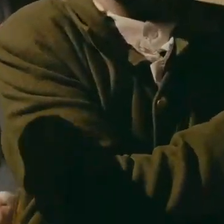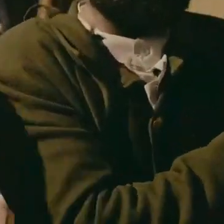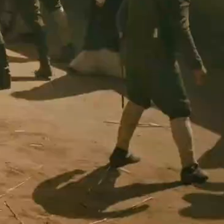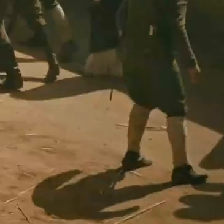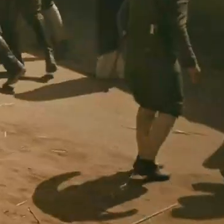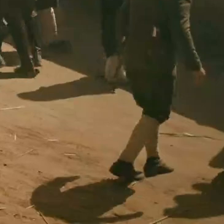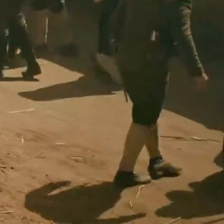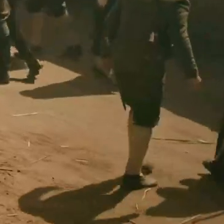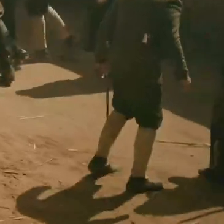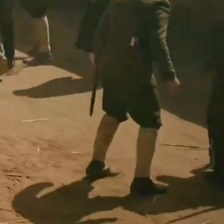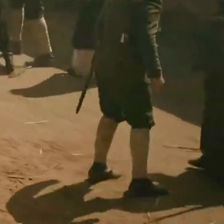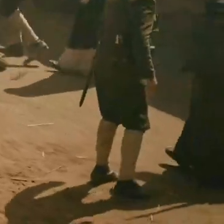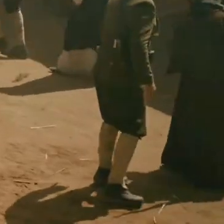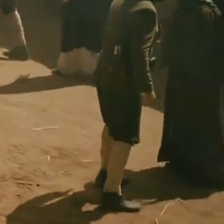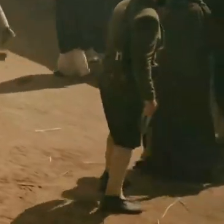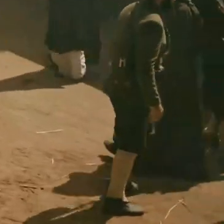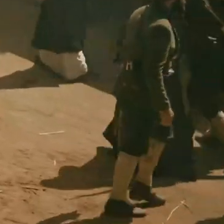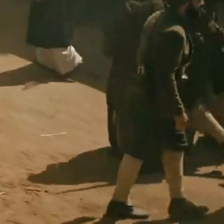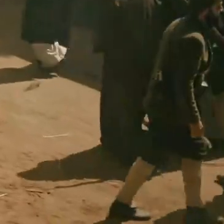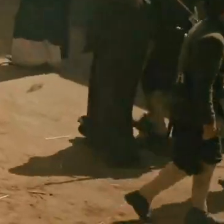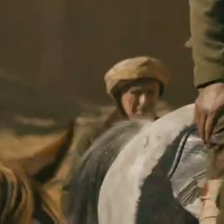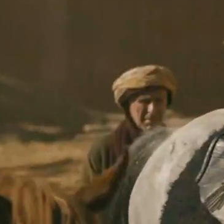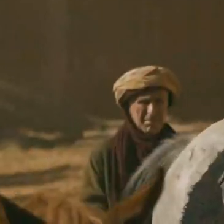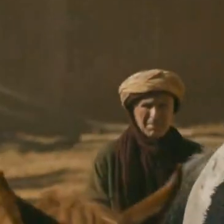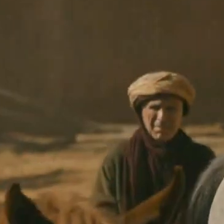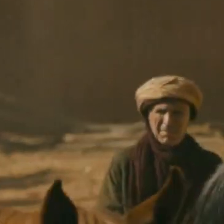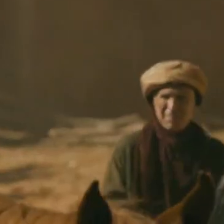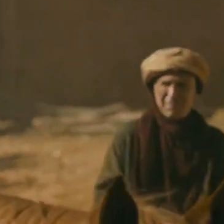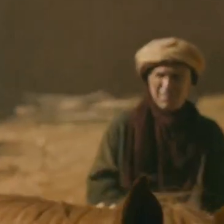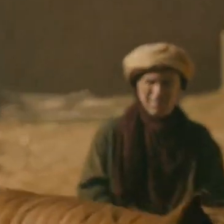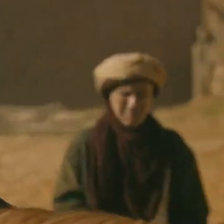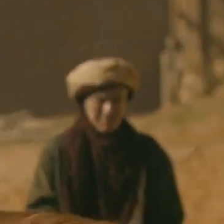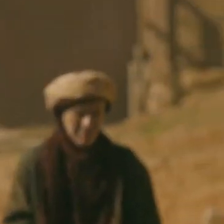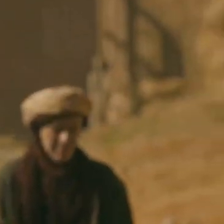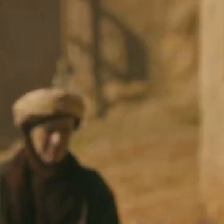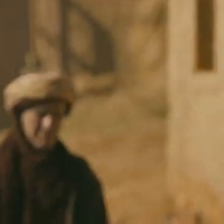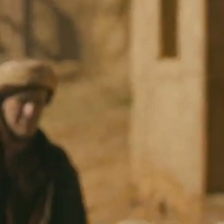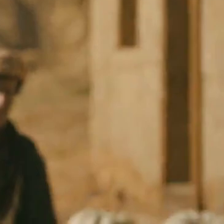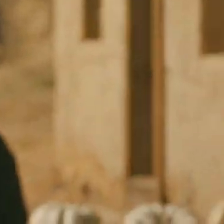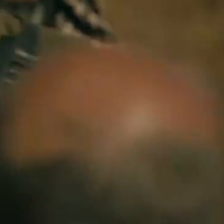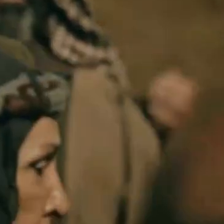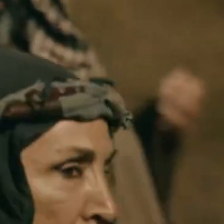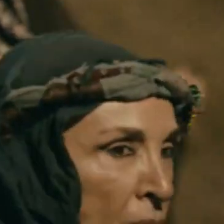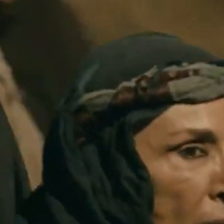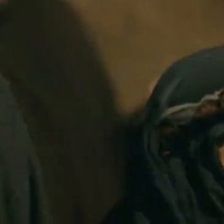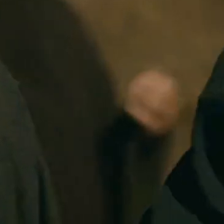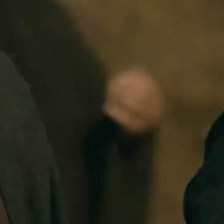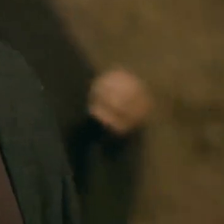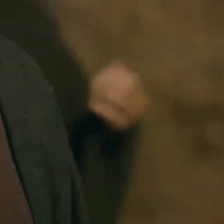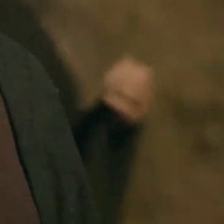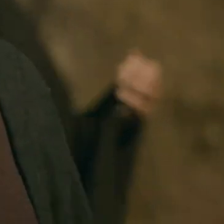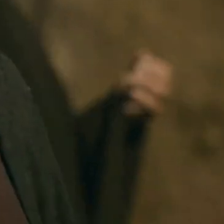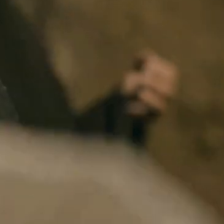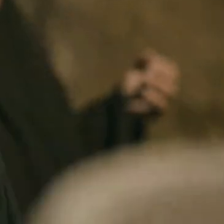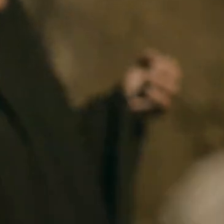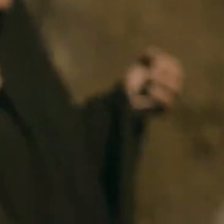verdi. 30'lu yaşlıların ortalarındaki bıyıklı bir asker kanlar içindeki göğsünü tutarak at sırtında ilerliyor.